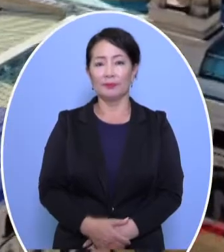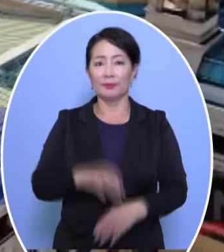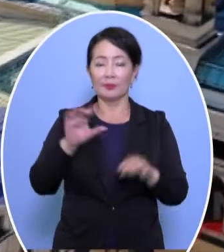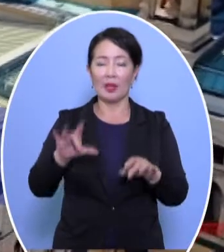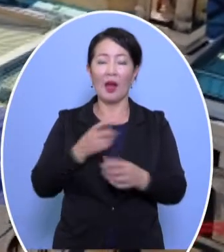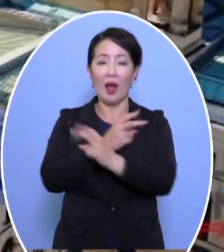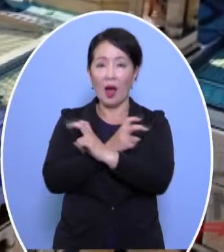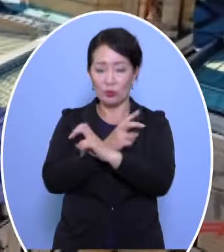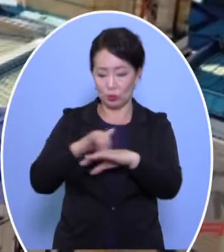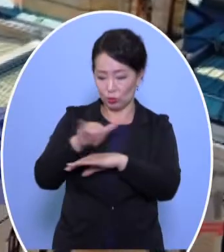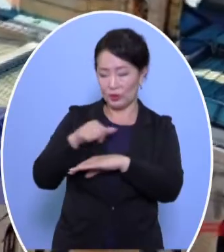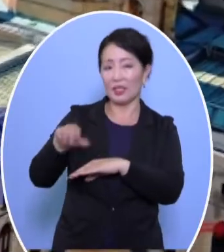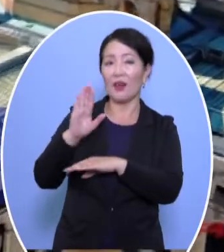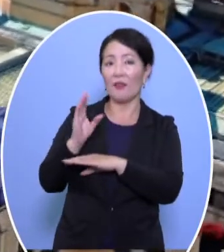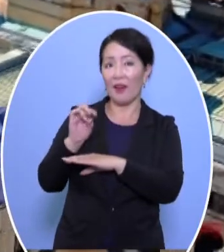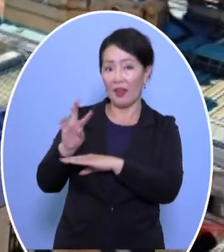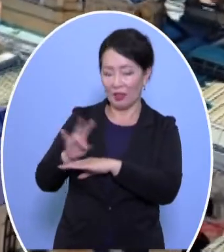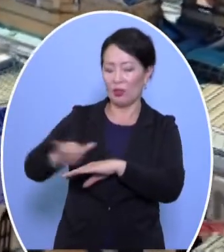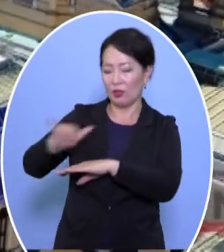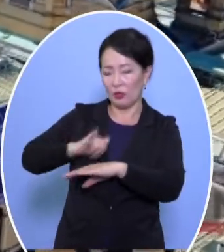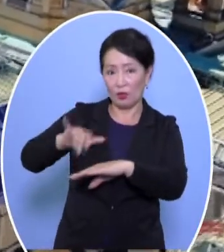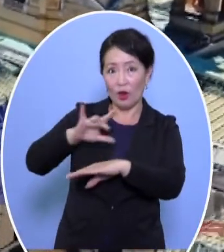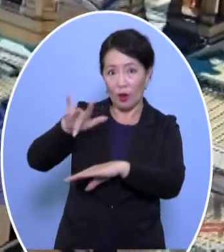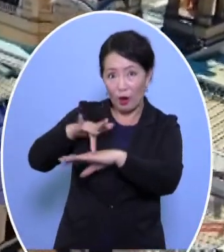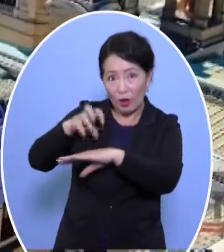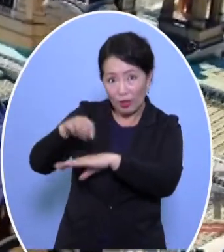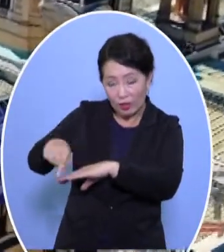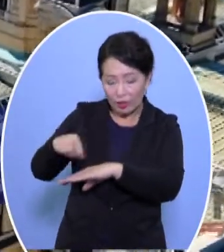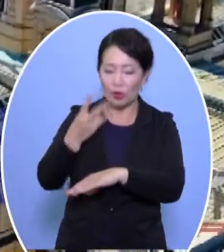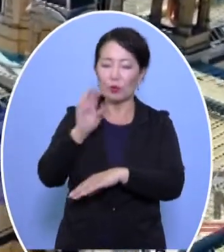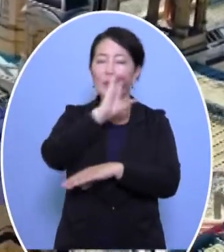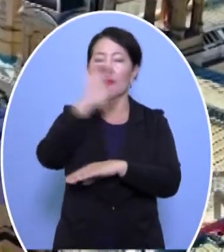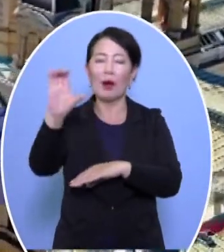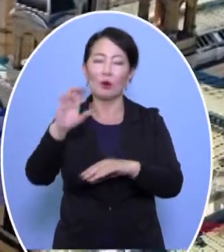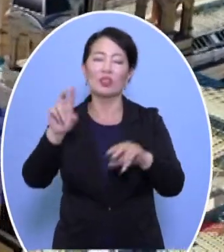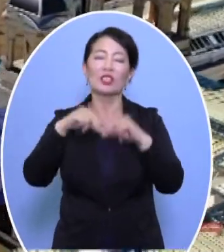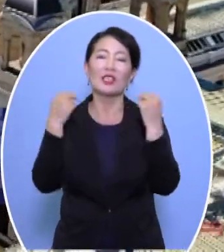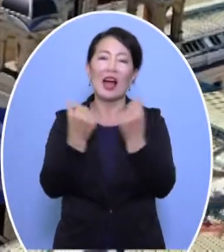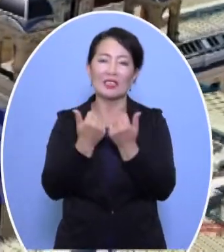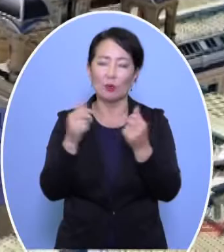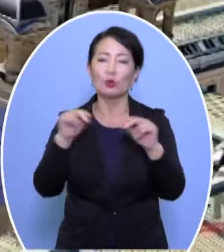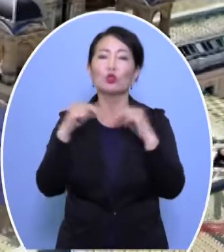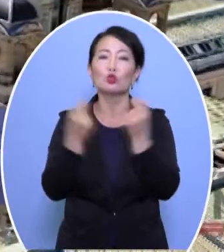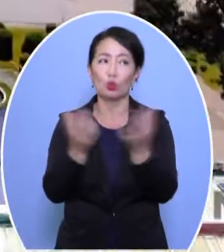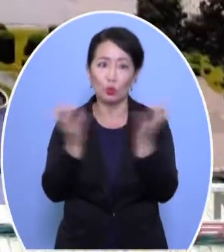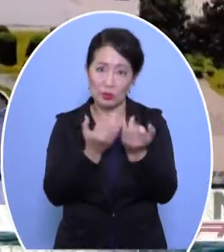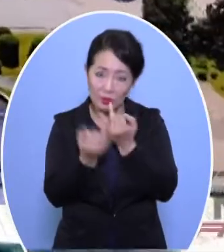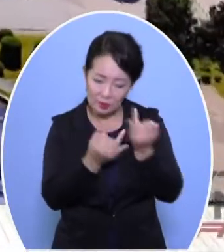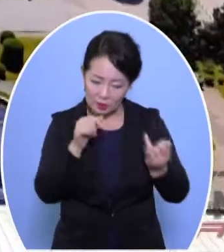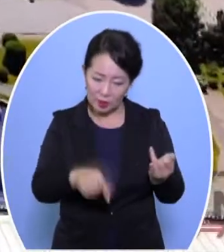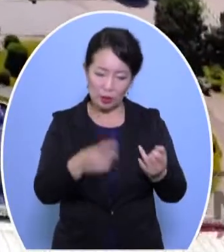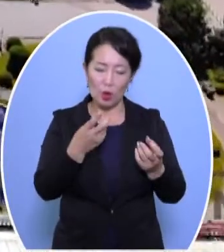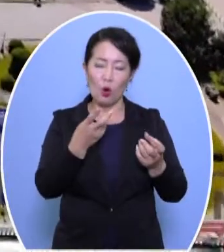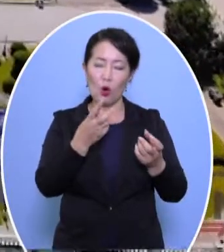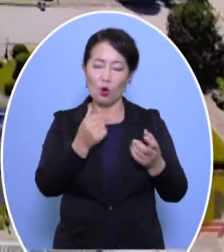Австри улсын Вена хотод 9-р сарын 5-аас 8-ны өдрүүдэд нэгдсэн үндэсний байгууллагын ерөнхий ассамблеанд чуулган боллоо. Тус хурлын хүрээнд зохион байгуулагдсан хөрөнгө